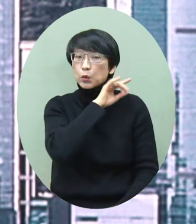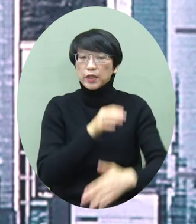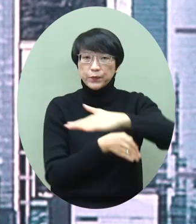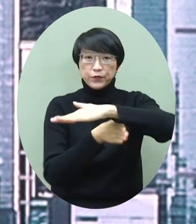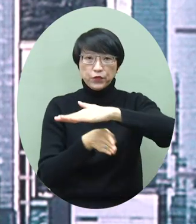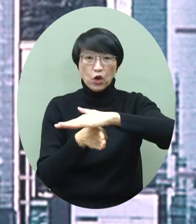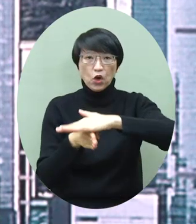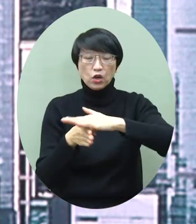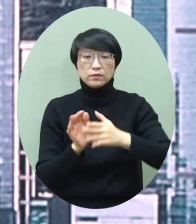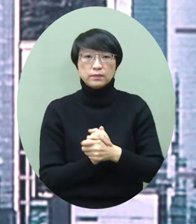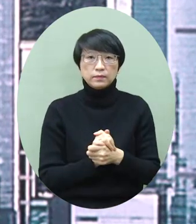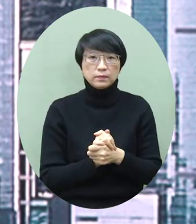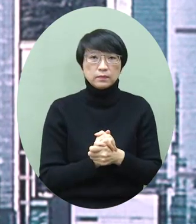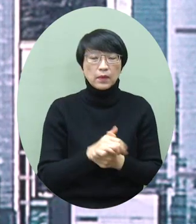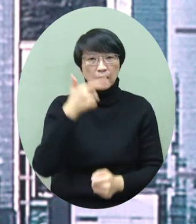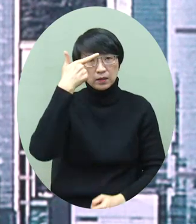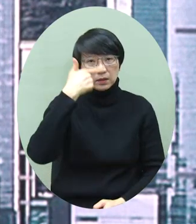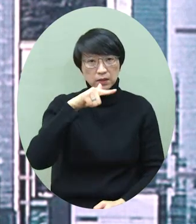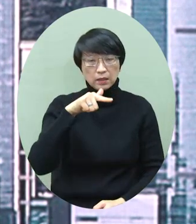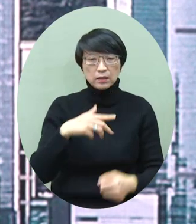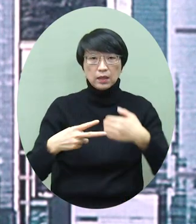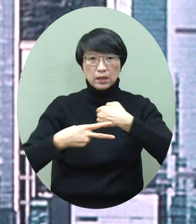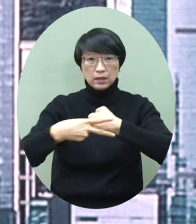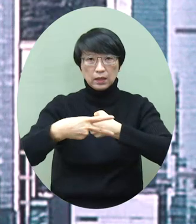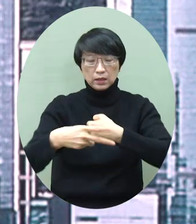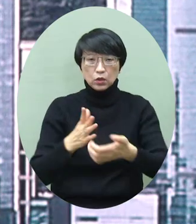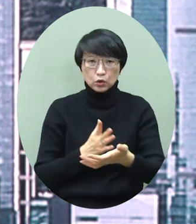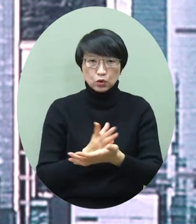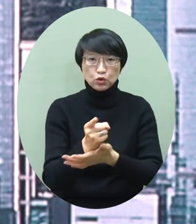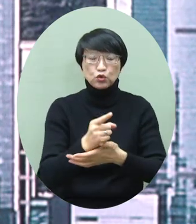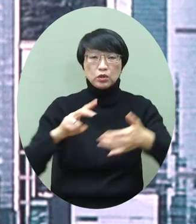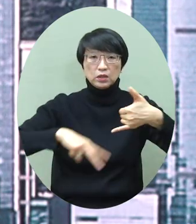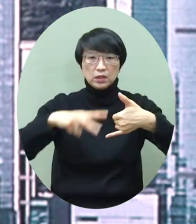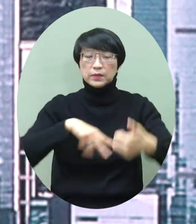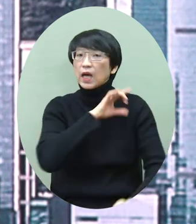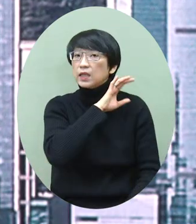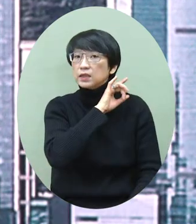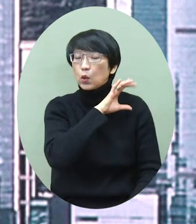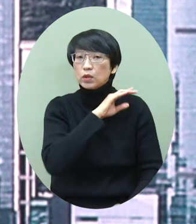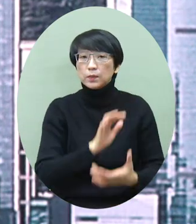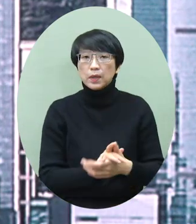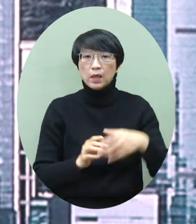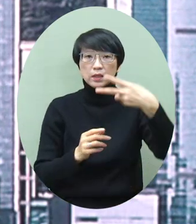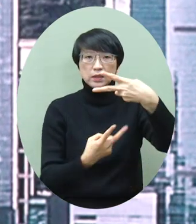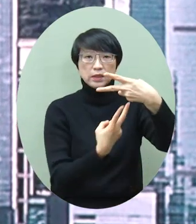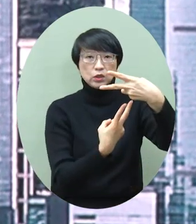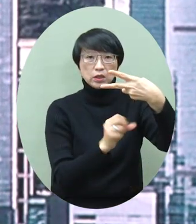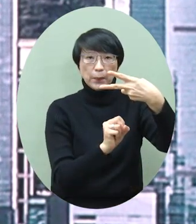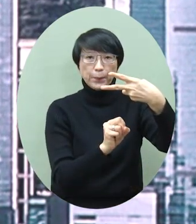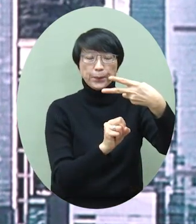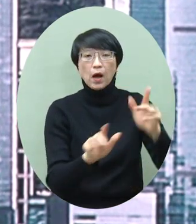嘅。咁啊，新嘅呢一輪第二輪的指定檢疫酒店。由呢個2月20日開